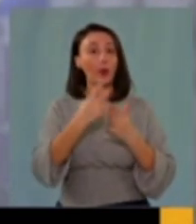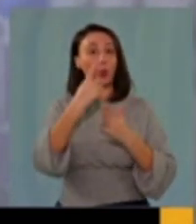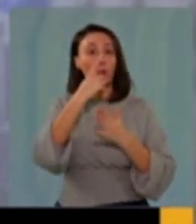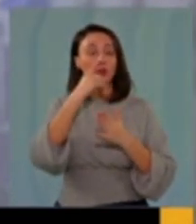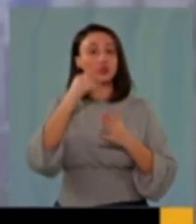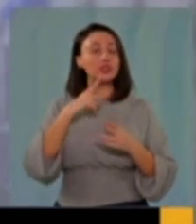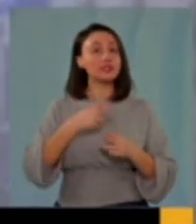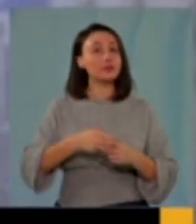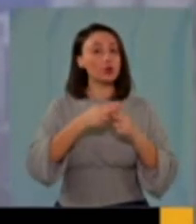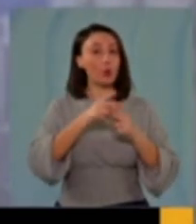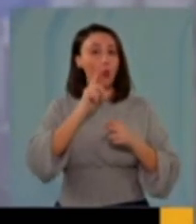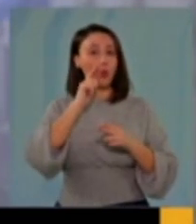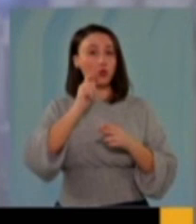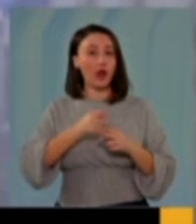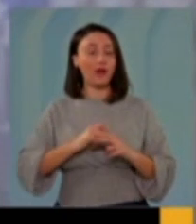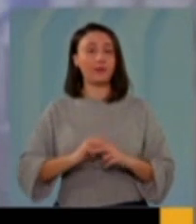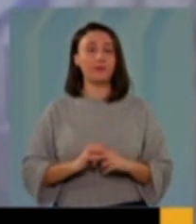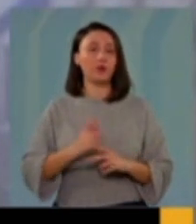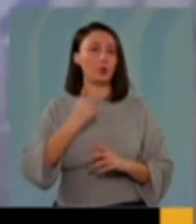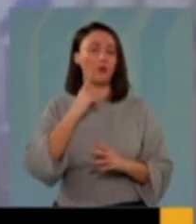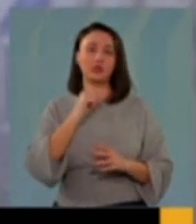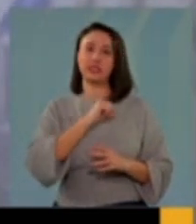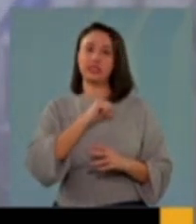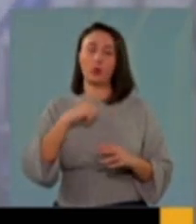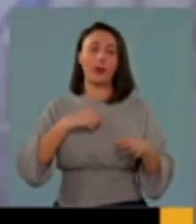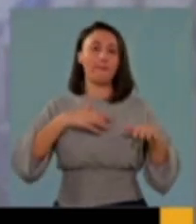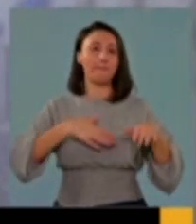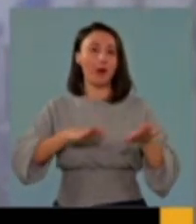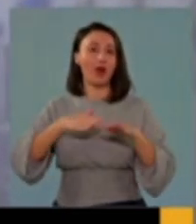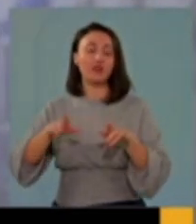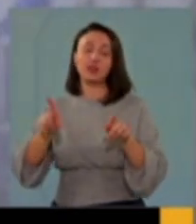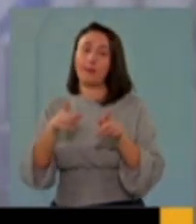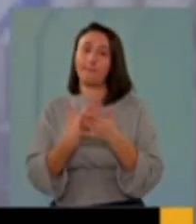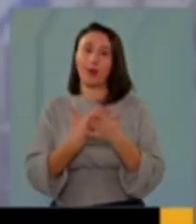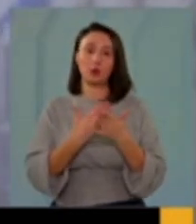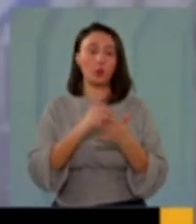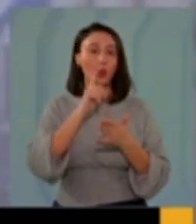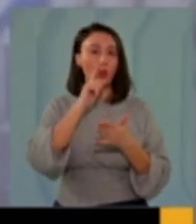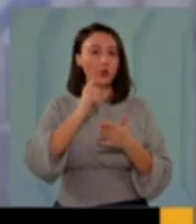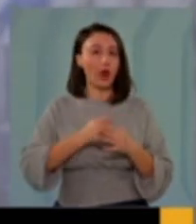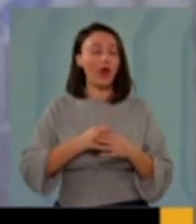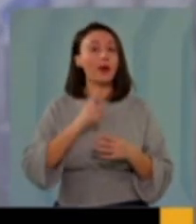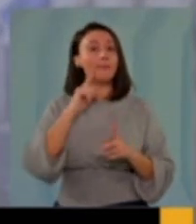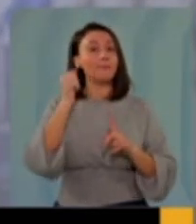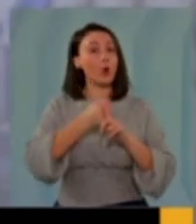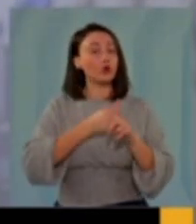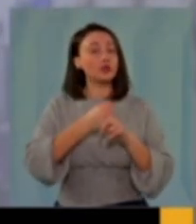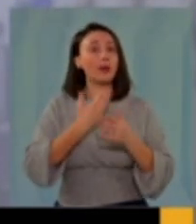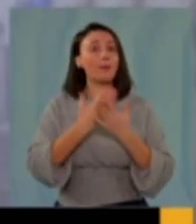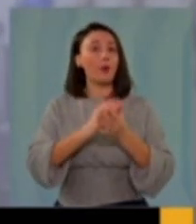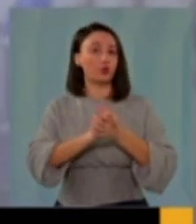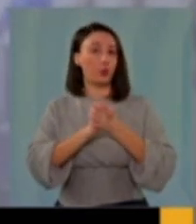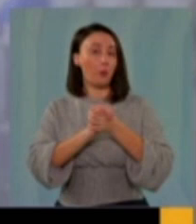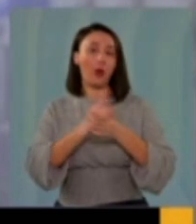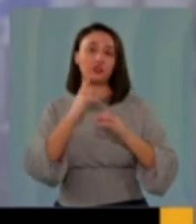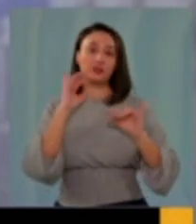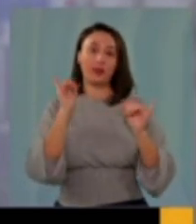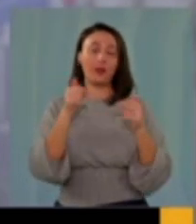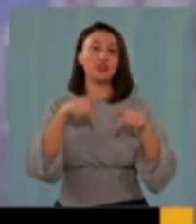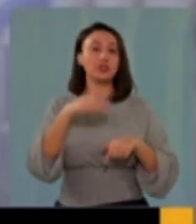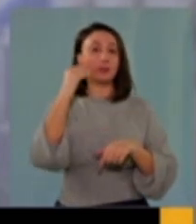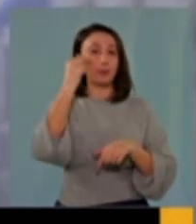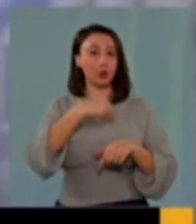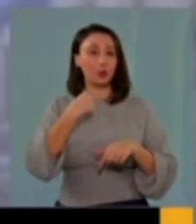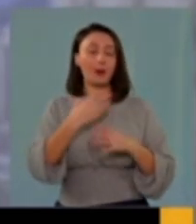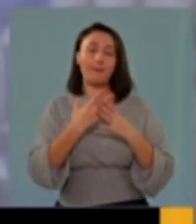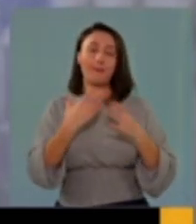și sprijinul Ucrainei. Nu au fost singurele manifestații în favoarea ucrainienilor. Protestul pentru pace a avut loc în acest weekend